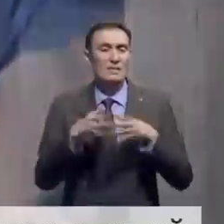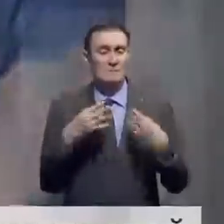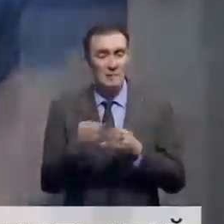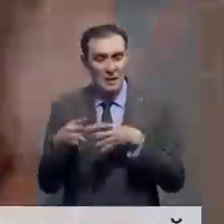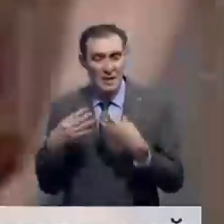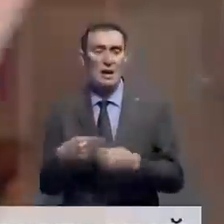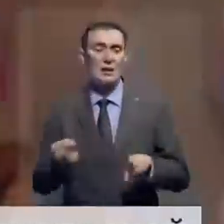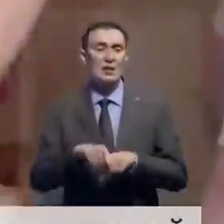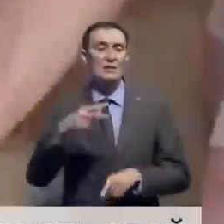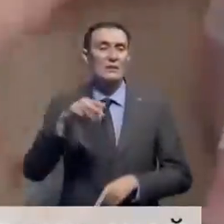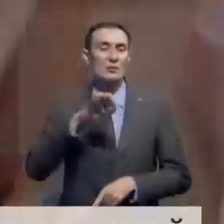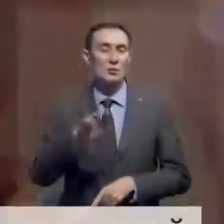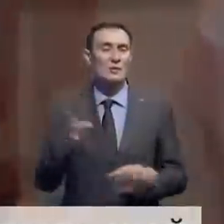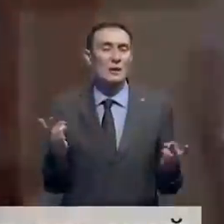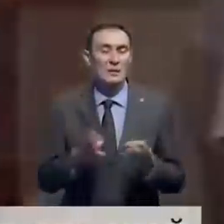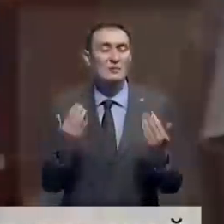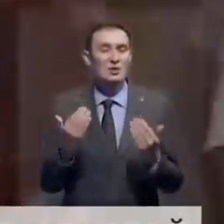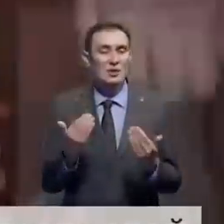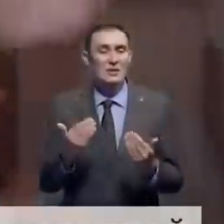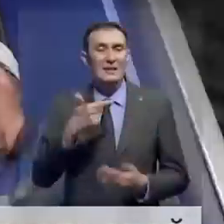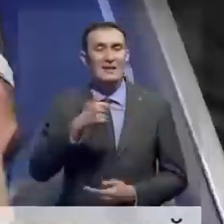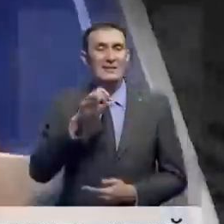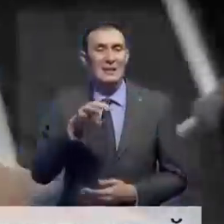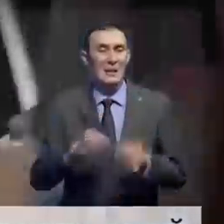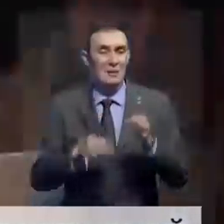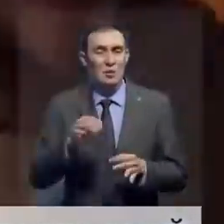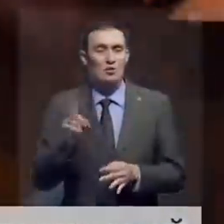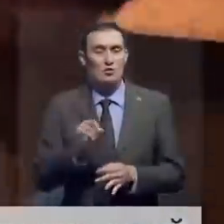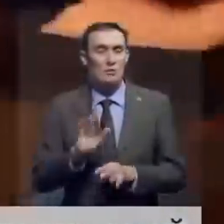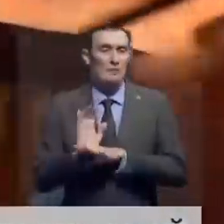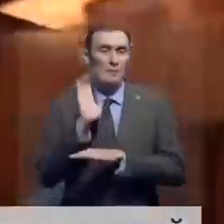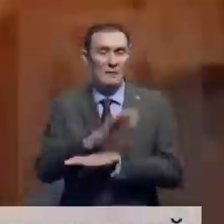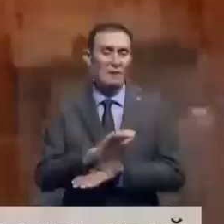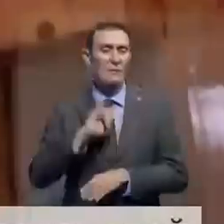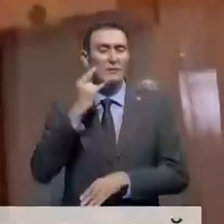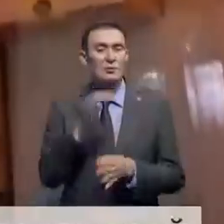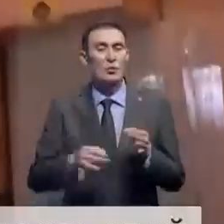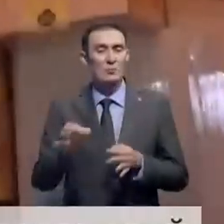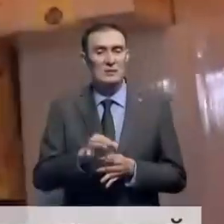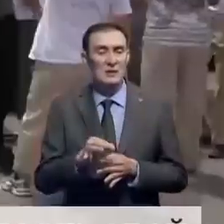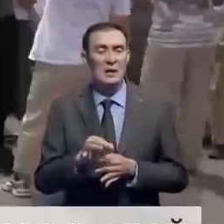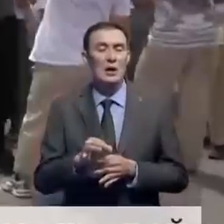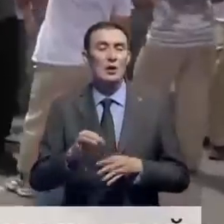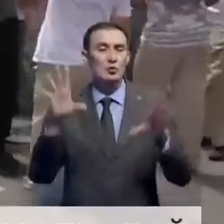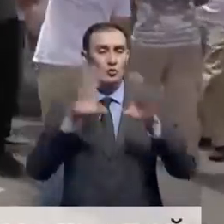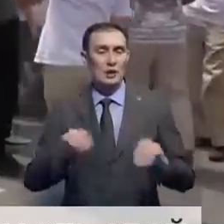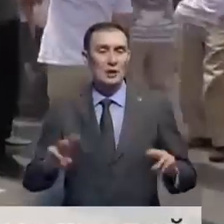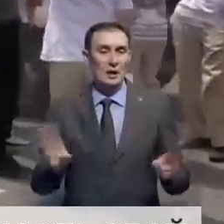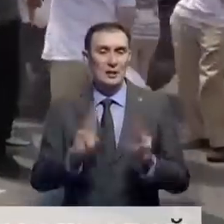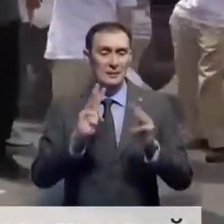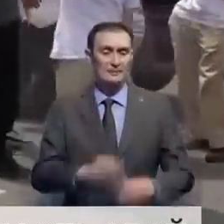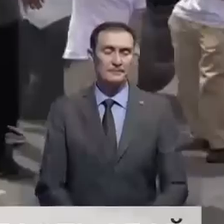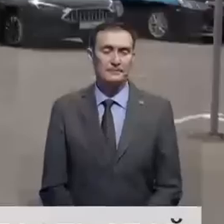семей А еще 20 тонн так необходимо сейчас горюче-смазочных материалов отправляют жители Павлодарской области на борьбу с огненной